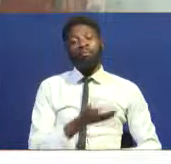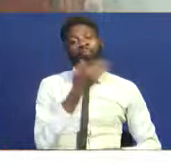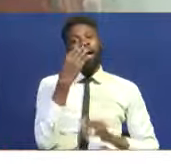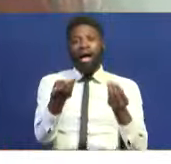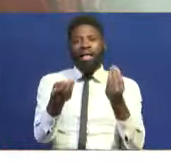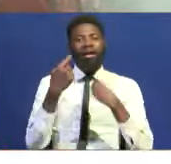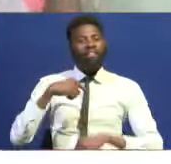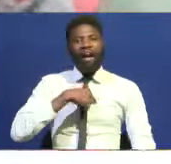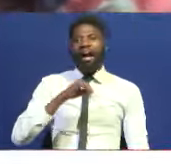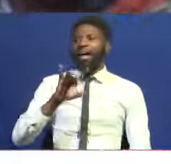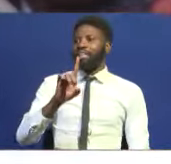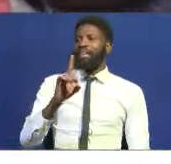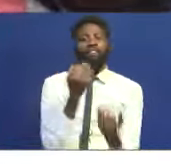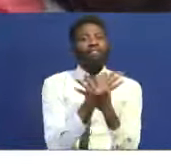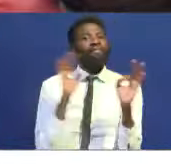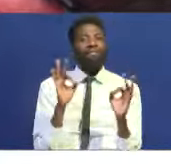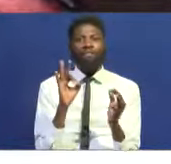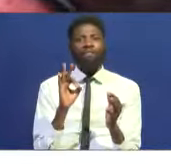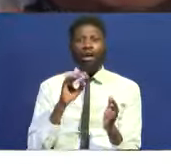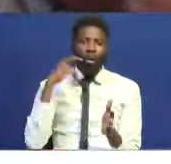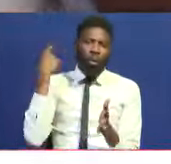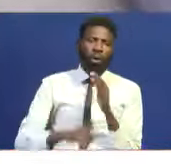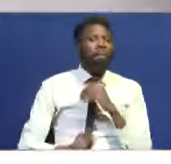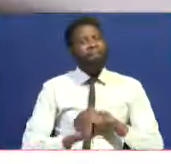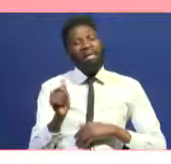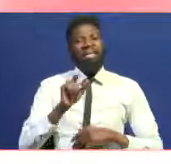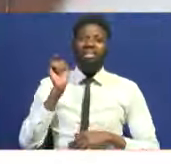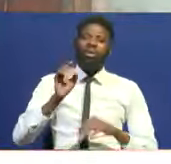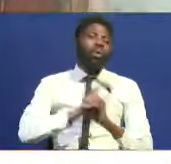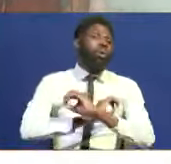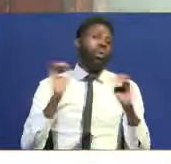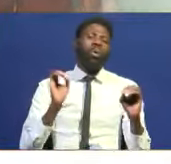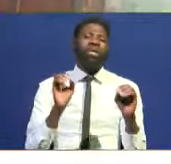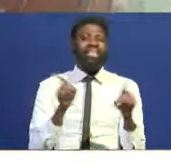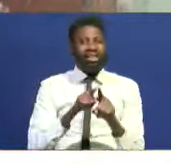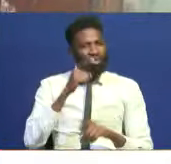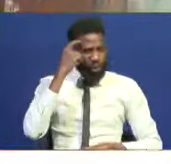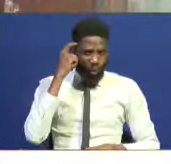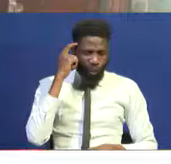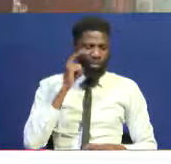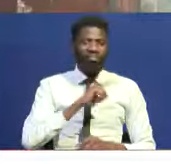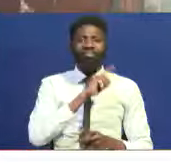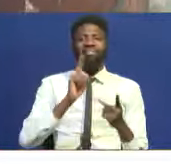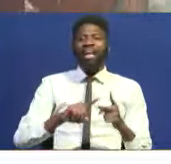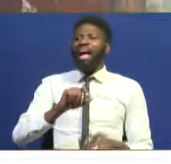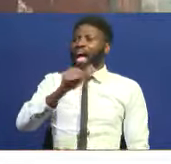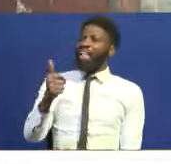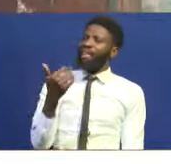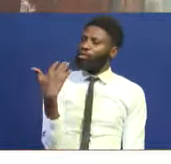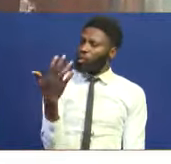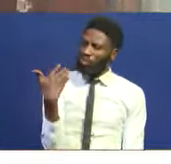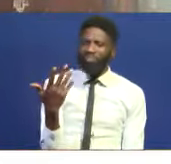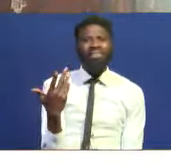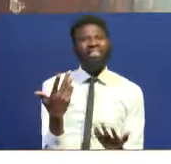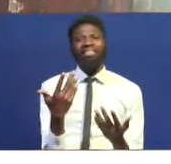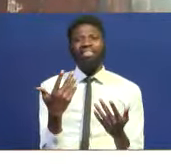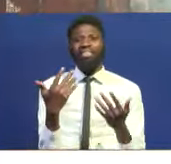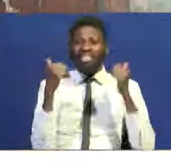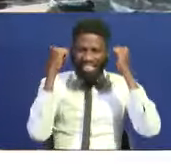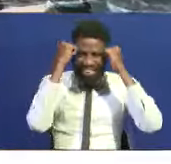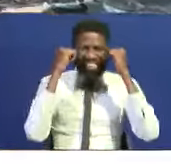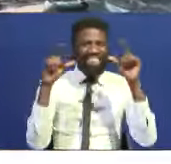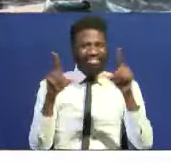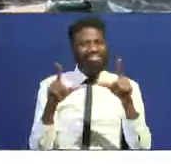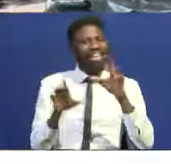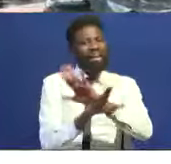wasitulipishe, watupee tu ID kama as a original ID. With the other documents, zuza vitu zote za masomo zilikuwa hapa, kila kitu